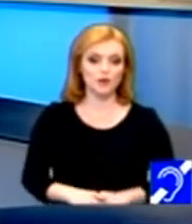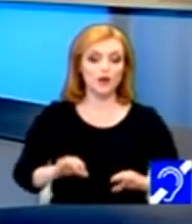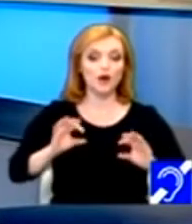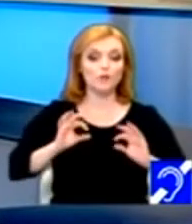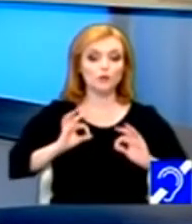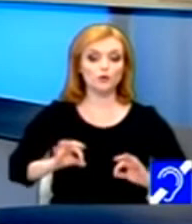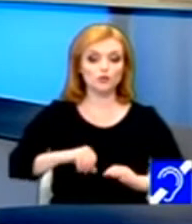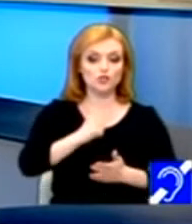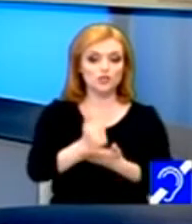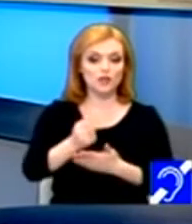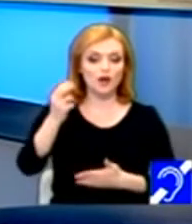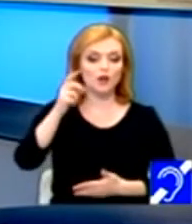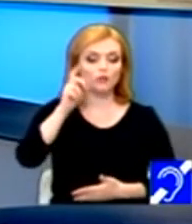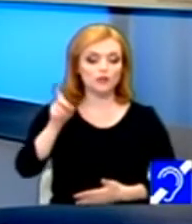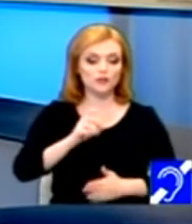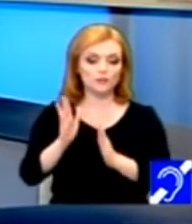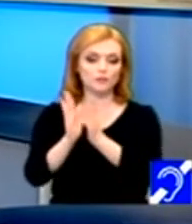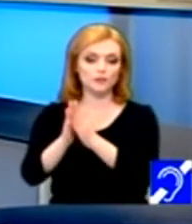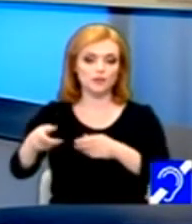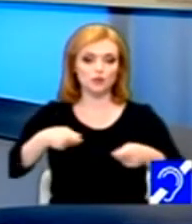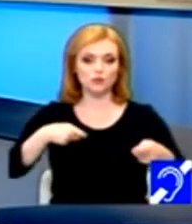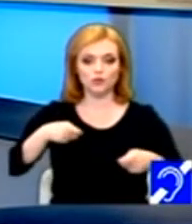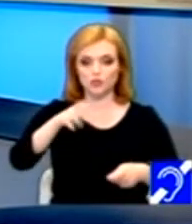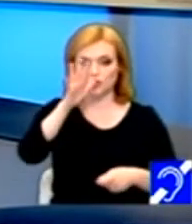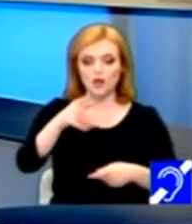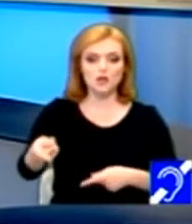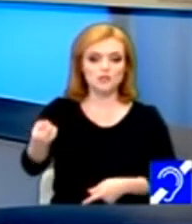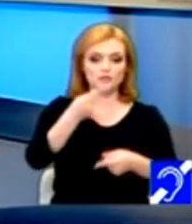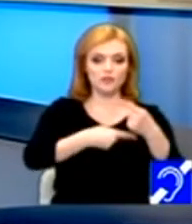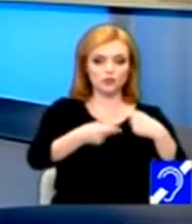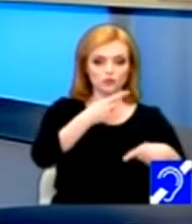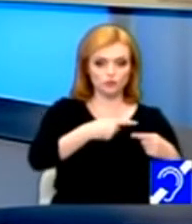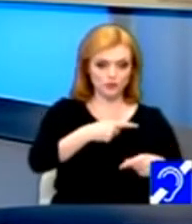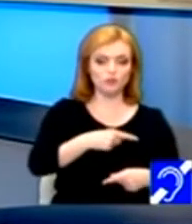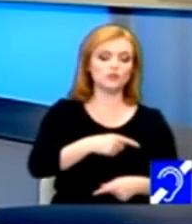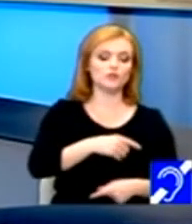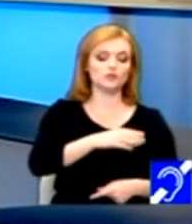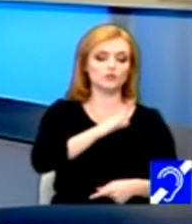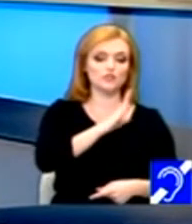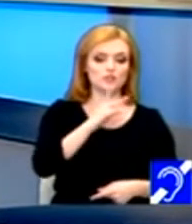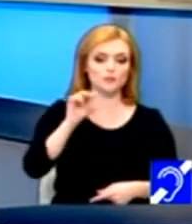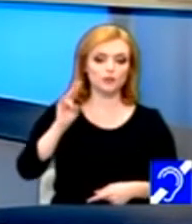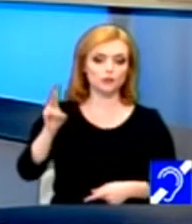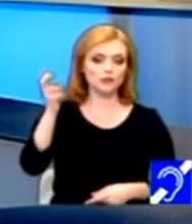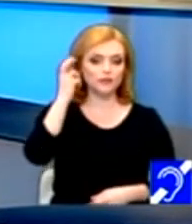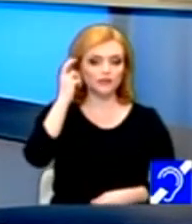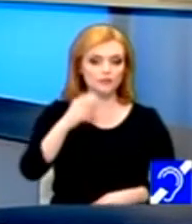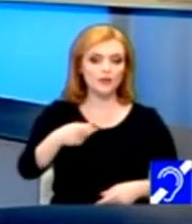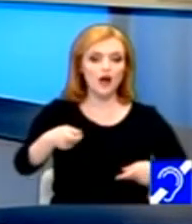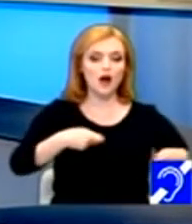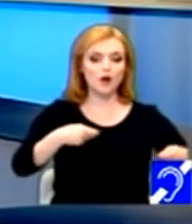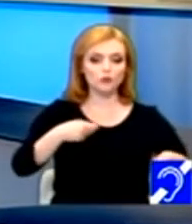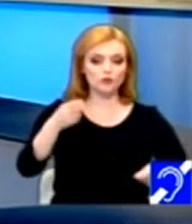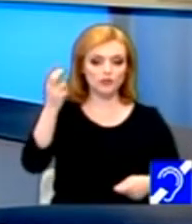Procurorul General al Ucrainei a solicitat autorităților de la Chișinău întoarcerea lui Vyacheslav Platon la Kiev. Autoritățile din Ucraina spun